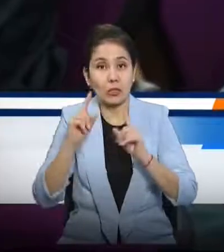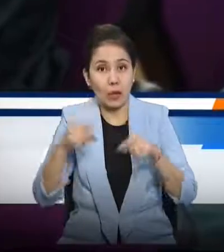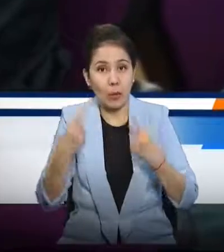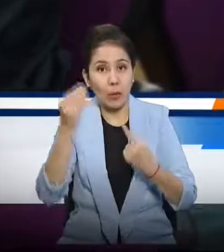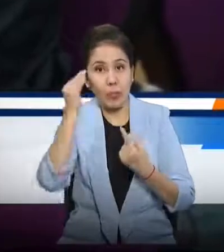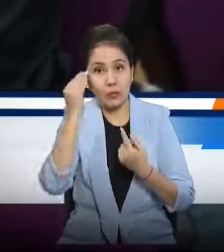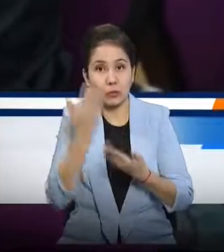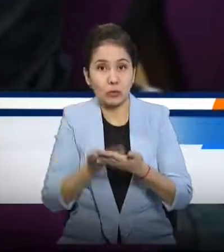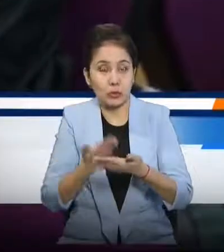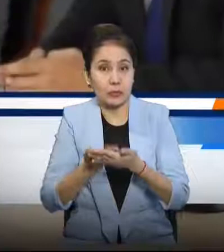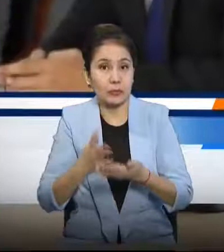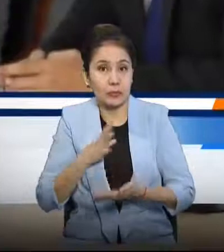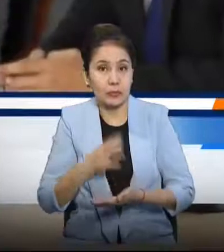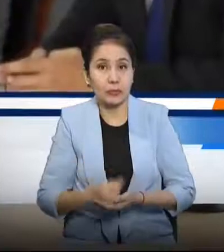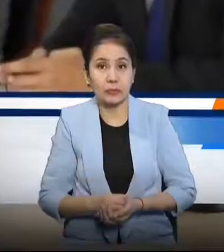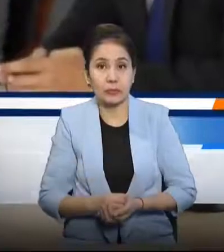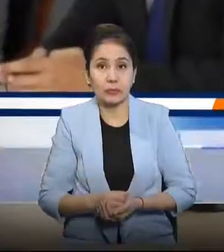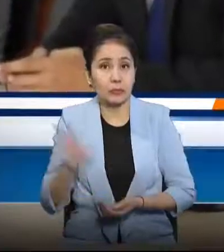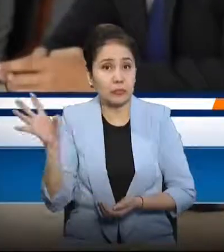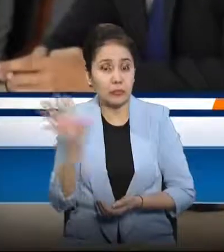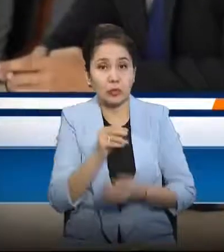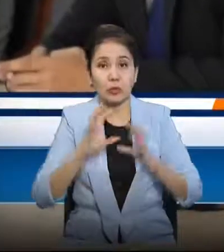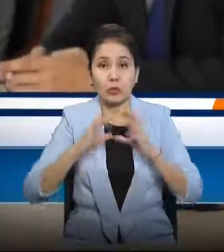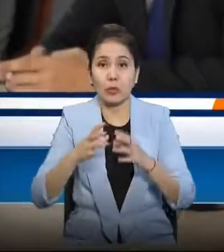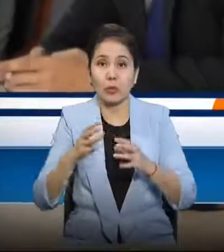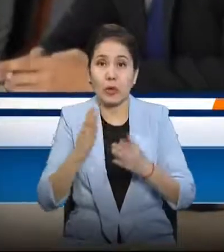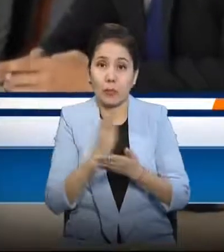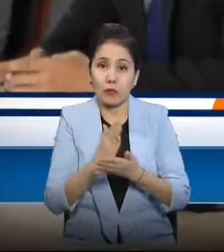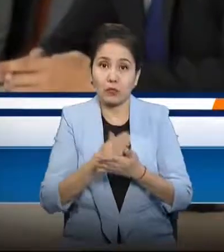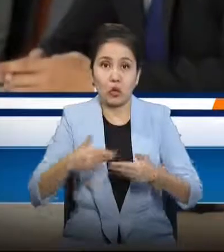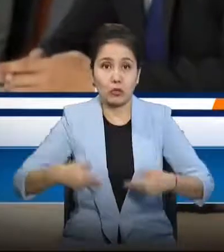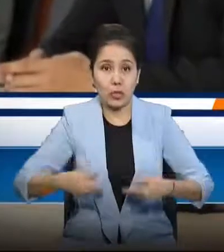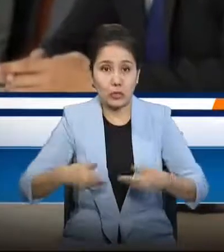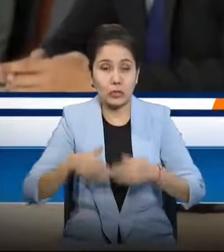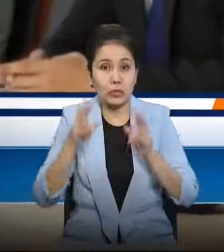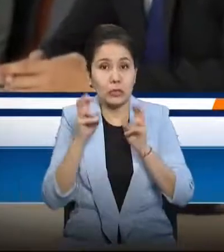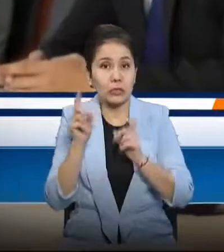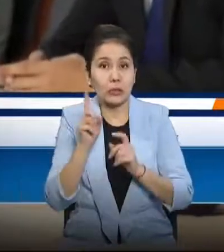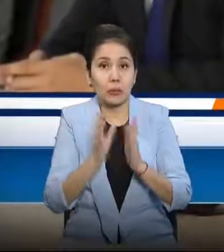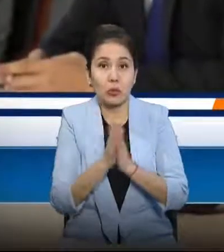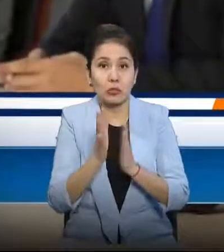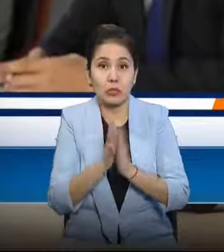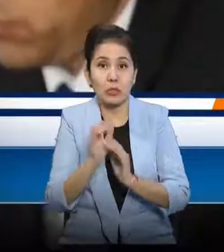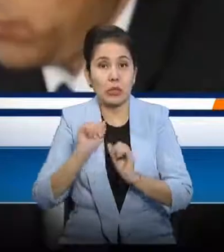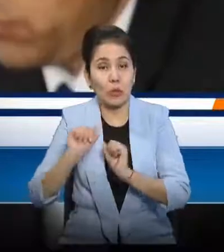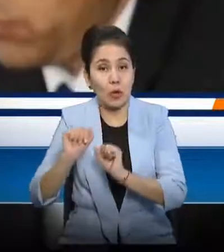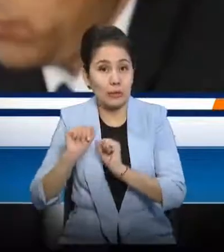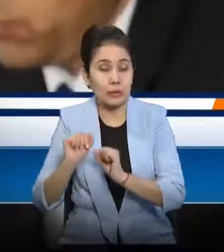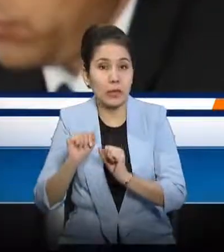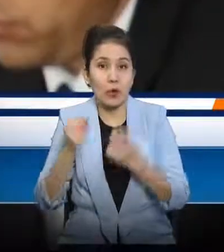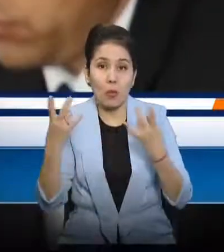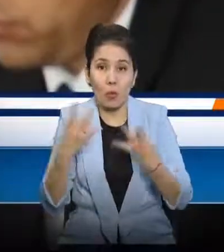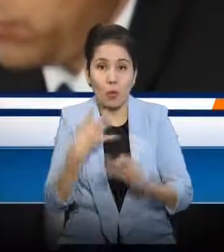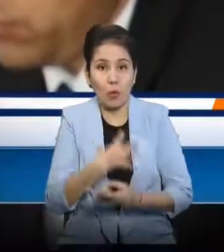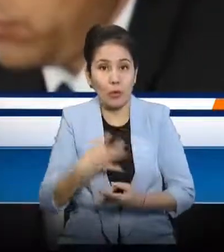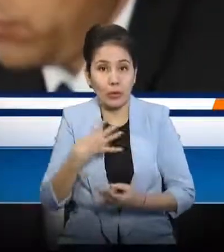mazmun mohiyatini yoritib berdi. Butun dunyoda mavjud ocharchilik muammosi o'simliklar karantini va himoyasi sohasi naqadar